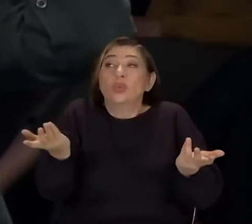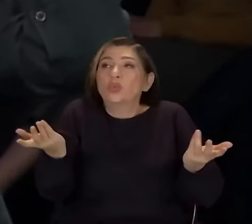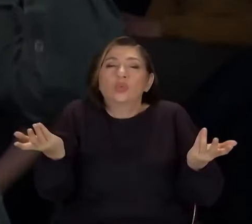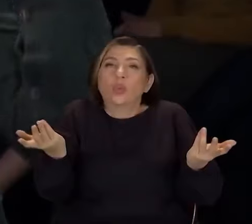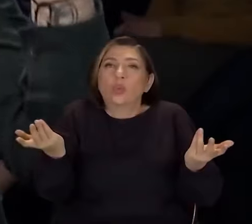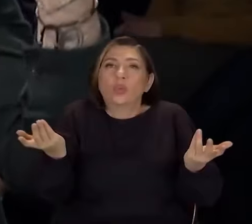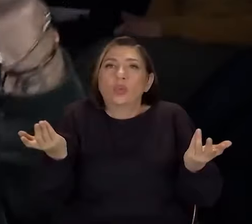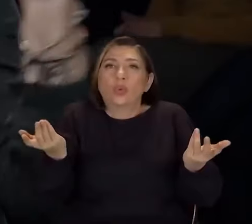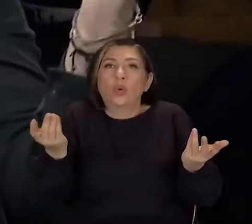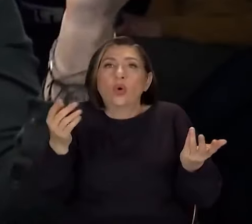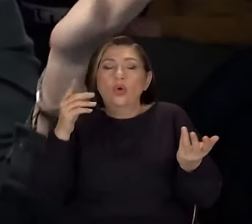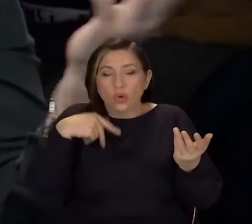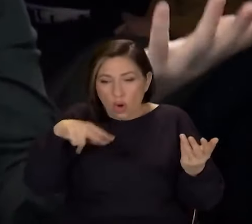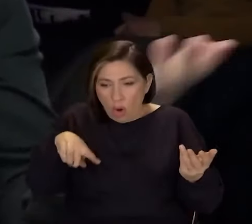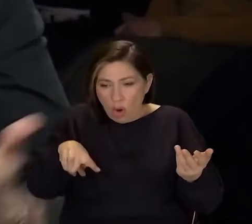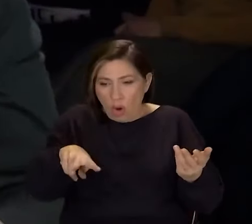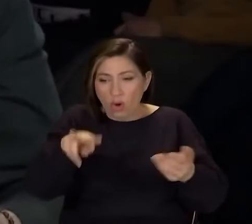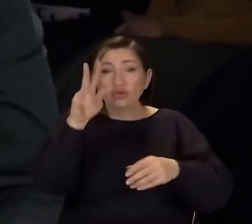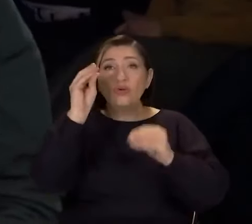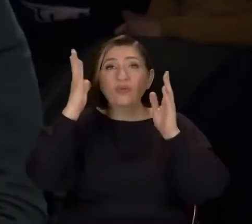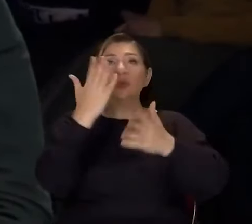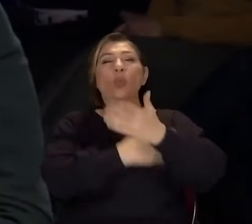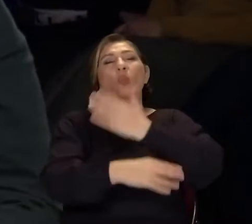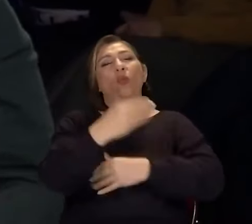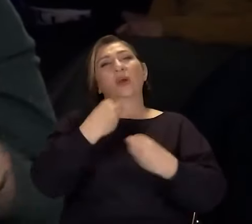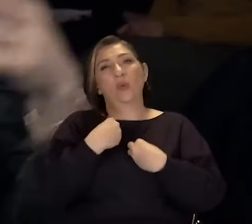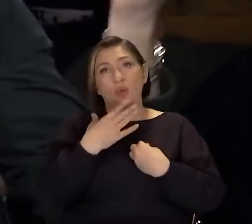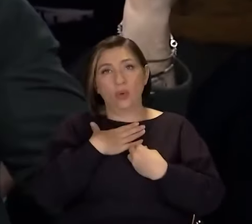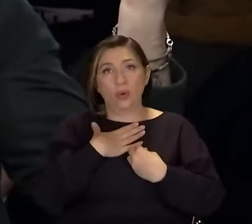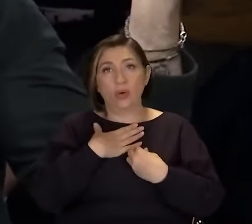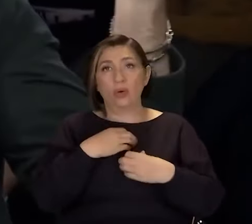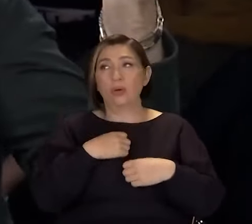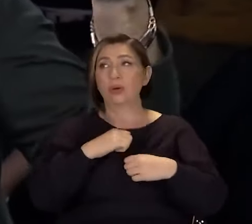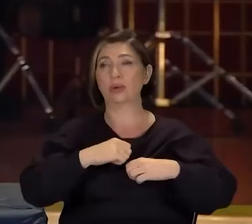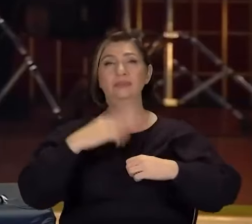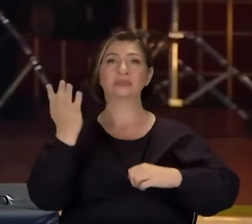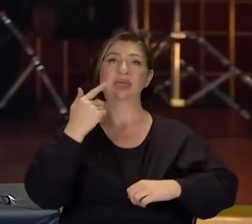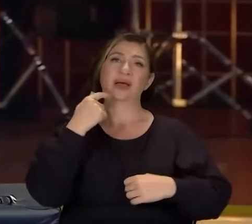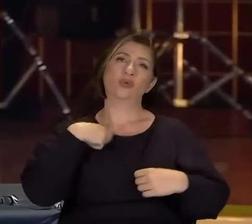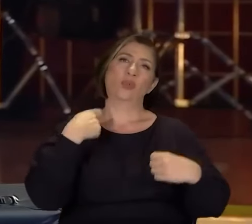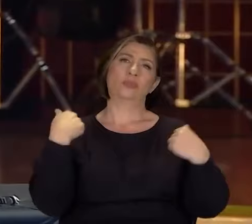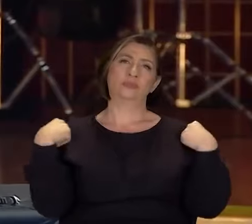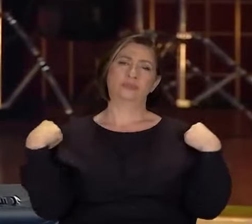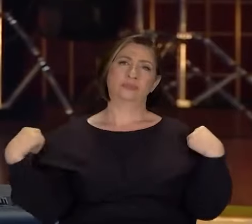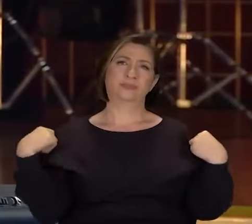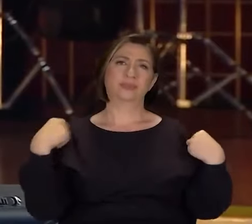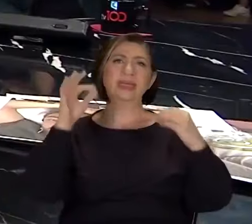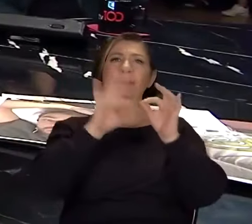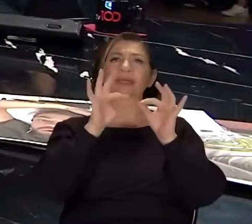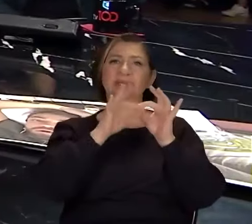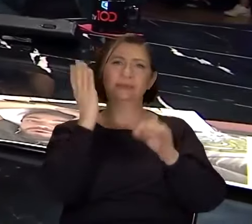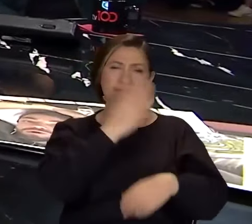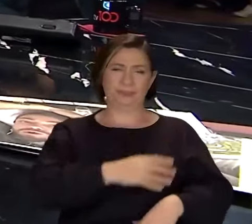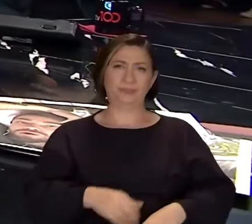Yani orada yolda geçirdiğin vakit çok yoruyor. Dolayısıyla mesela atıyorum buradan gittin Kıbrıs'a.